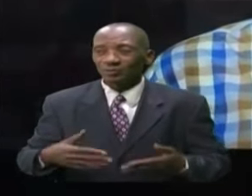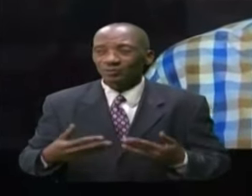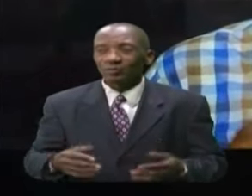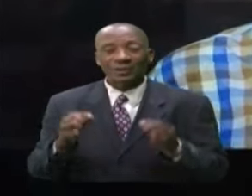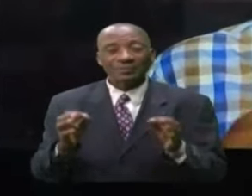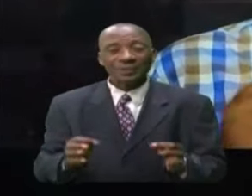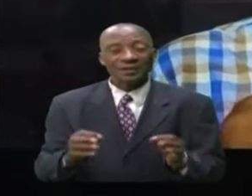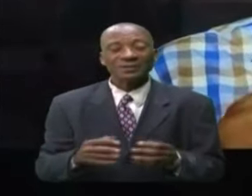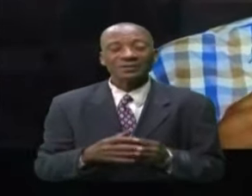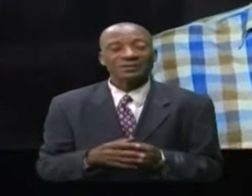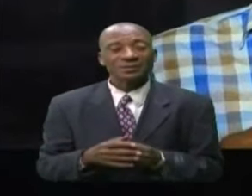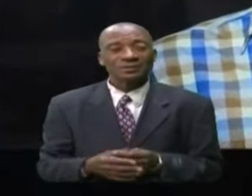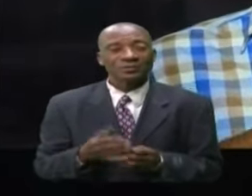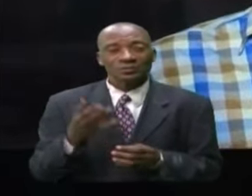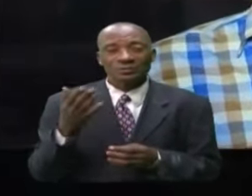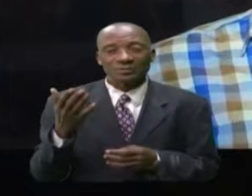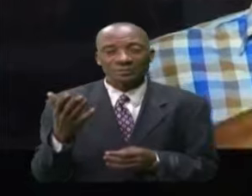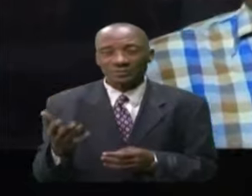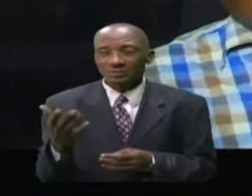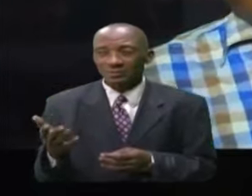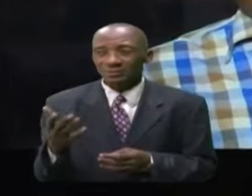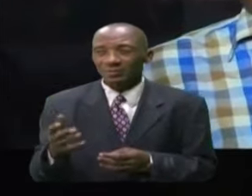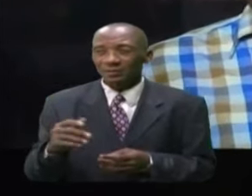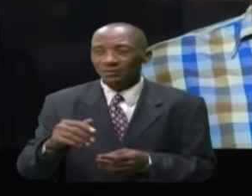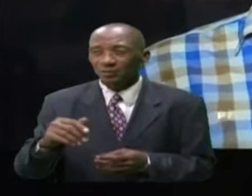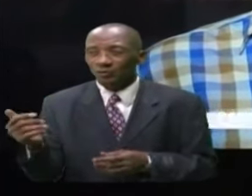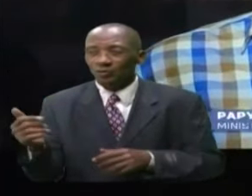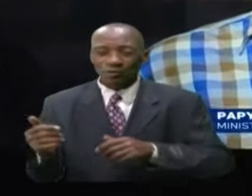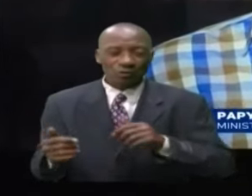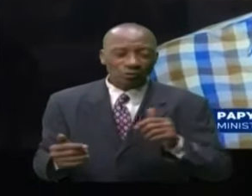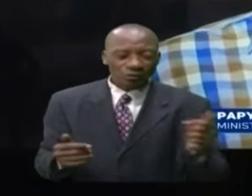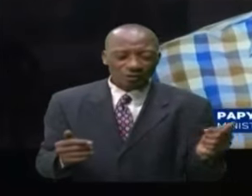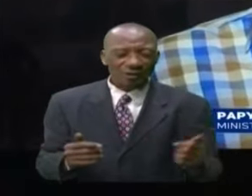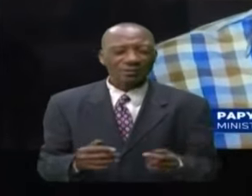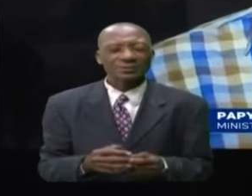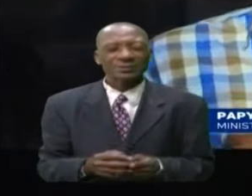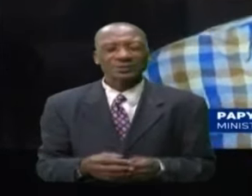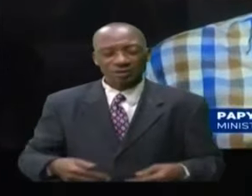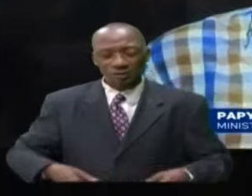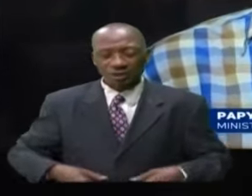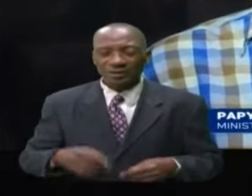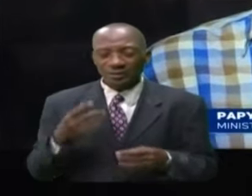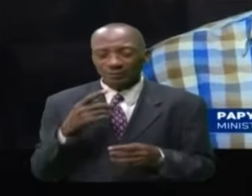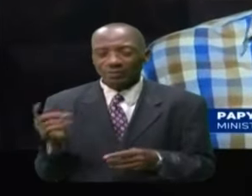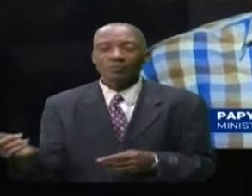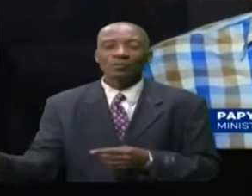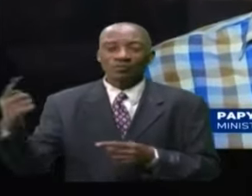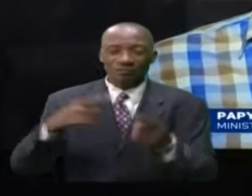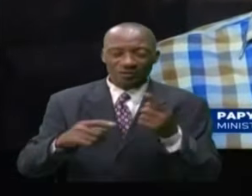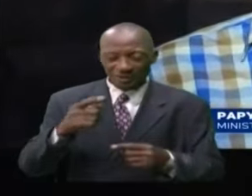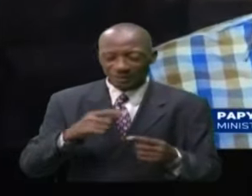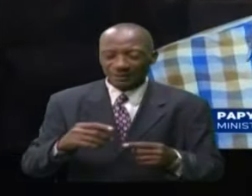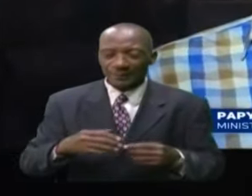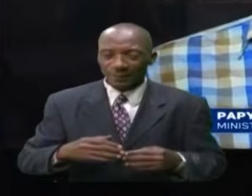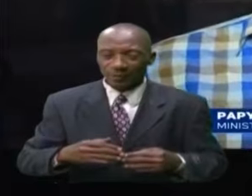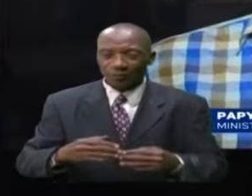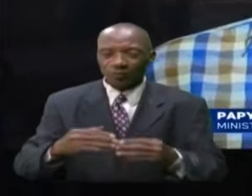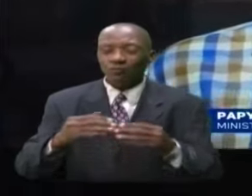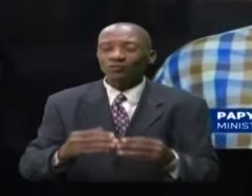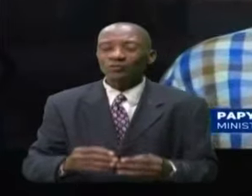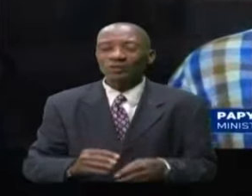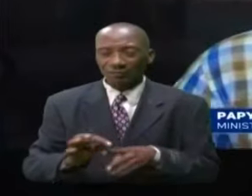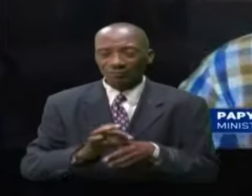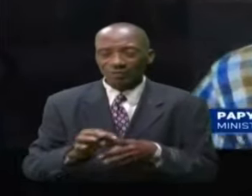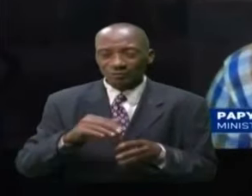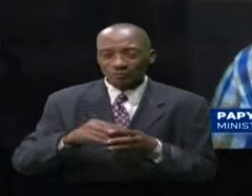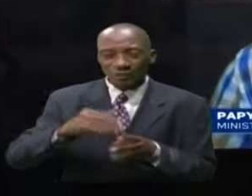ici à Kasangulu, c'est déjà un pas. Même si on n'a pas atteint les 100% du développement, nous sommes atteints 40%. C'est un début. Fonçons, encourageons les